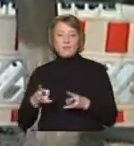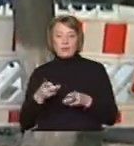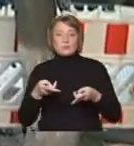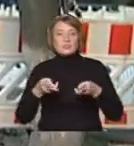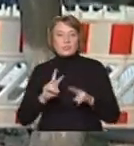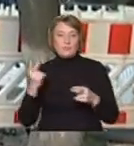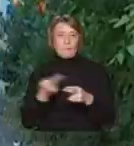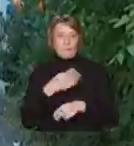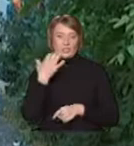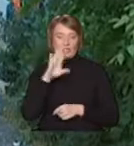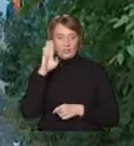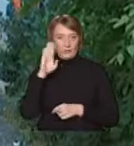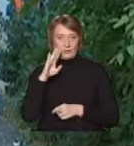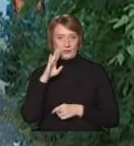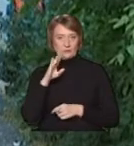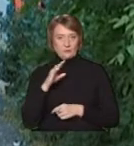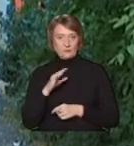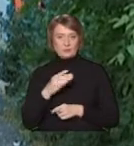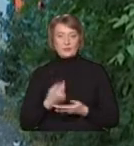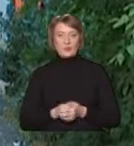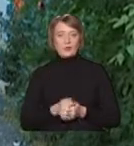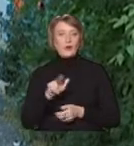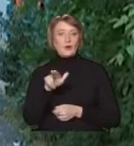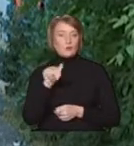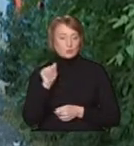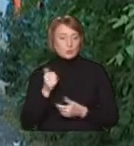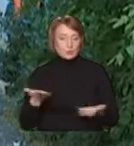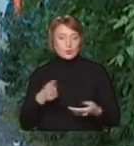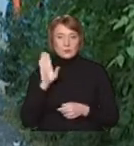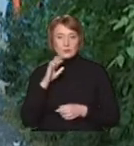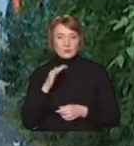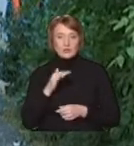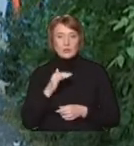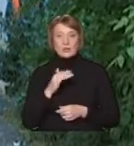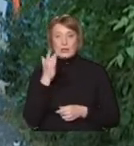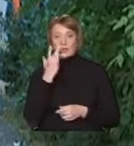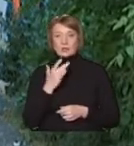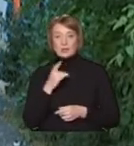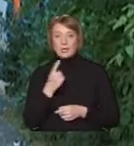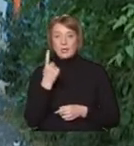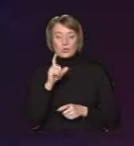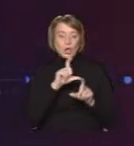без гарячої води. Підключено по нашій зв'язку з цим пошкодженням 8 житлових будинків,